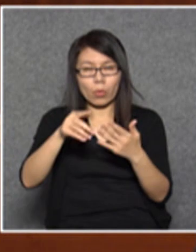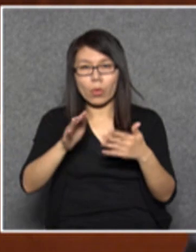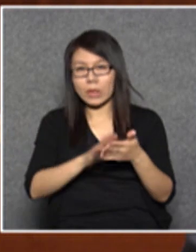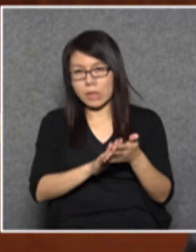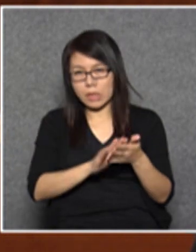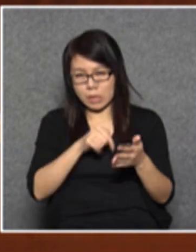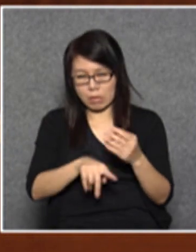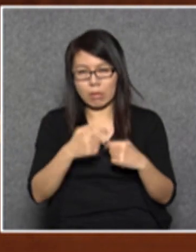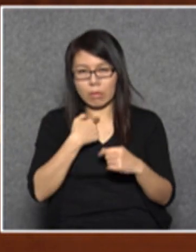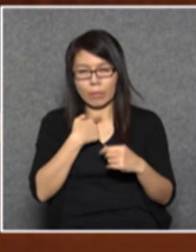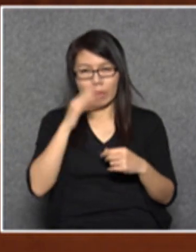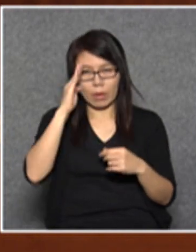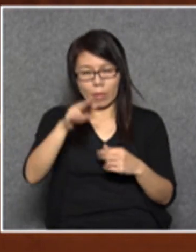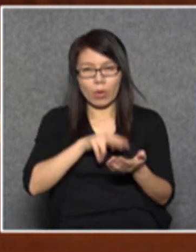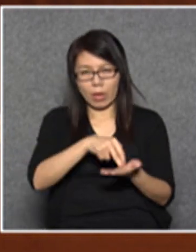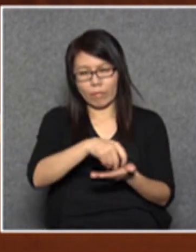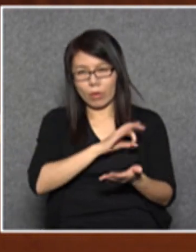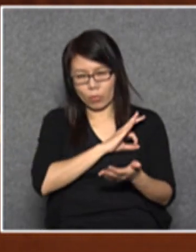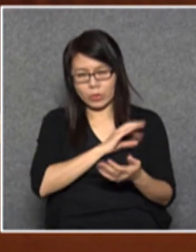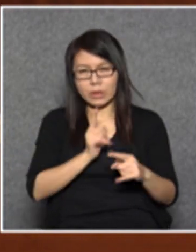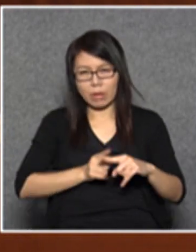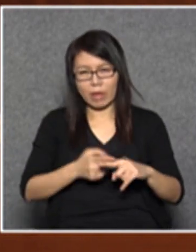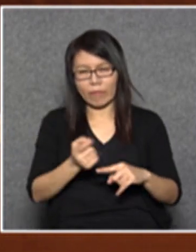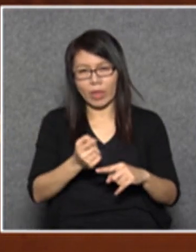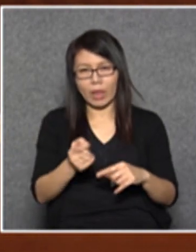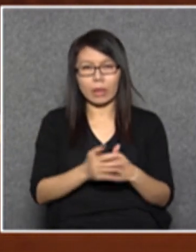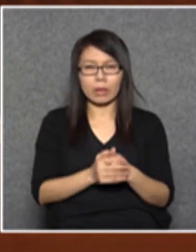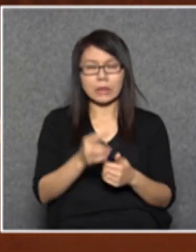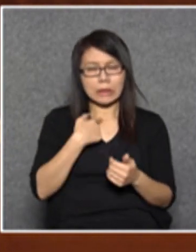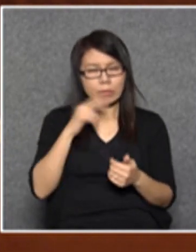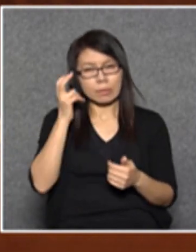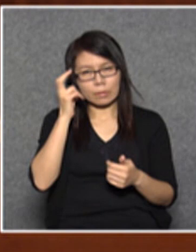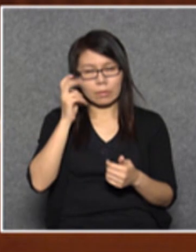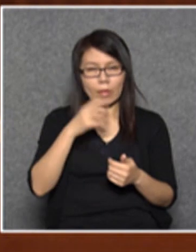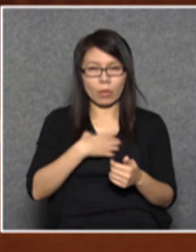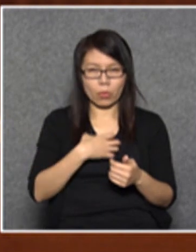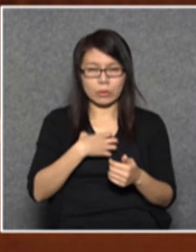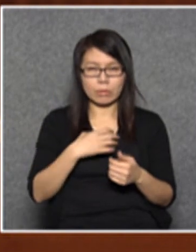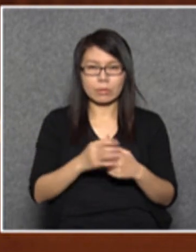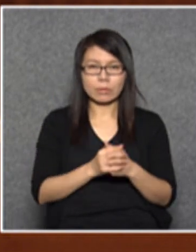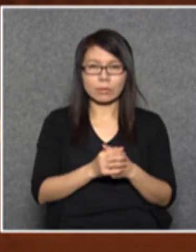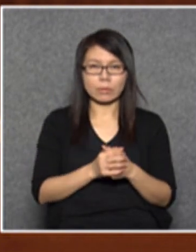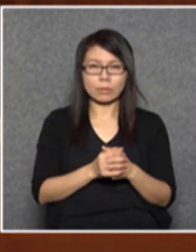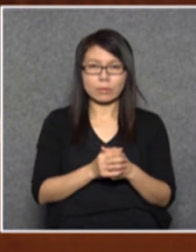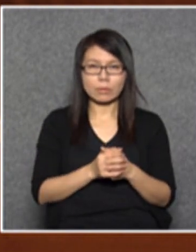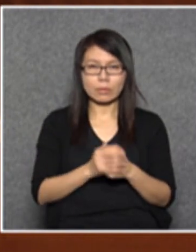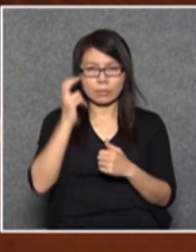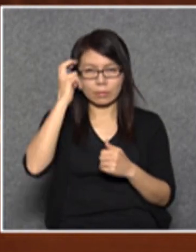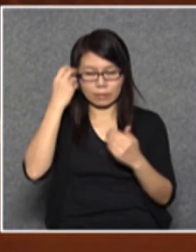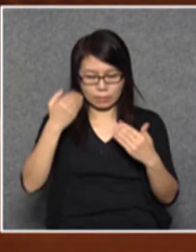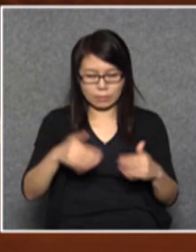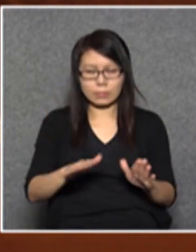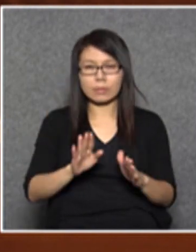希望呢立法會能夠不失時機地審議。如果大家審議完畢的話